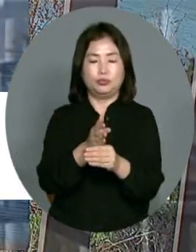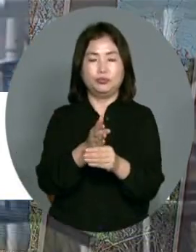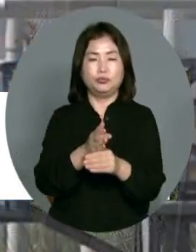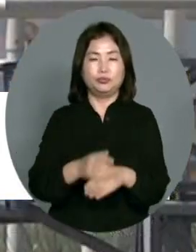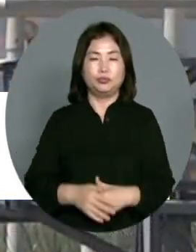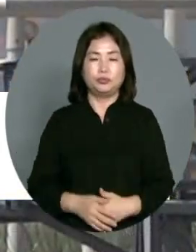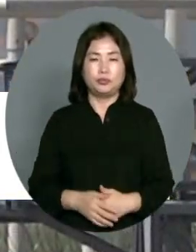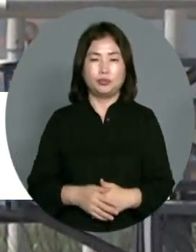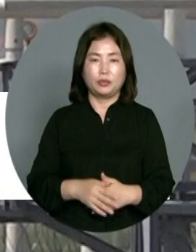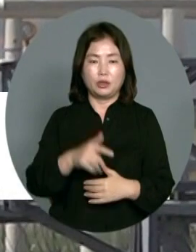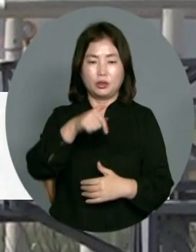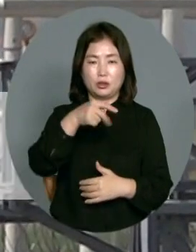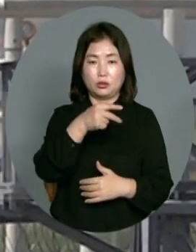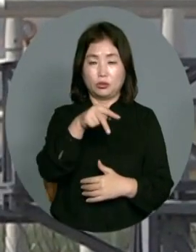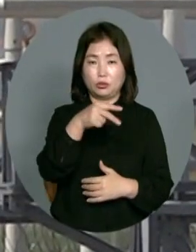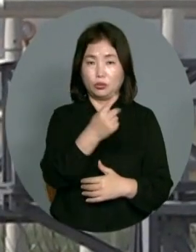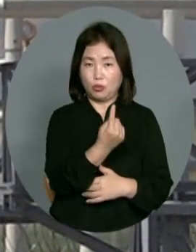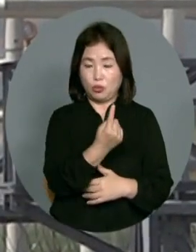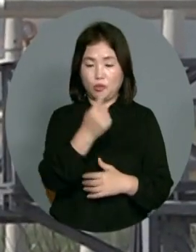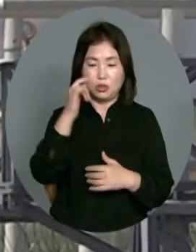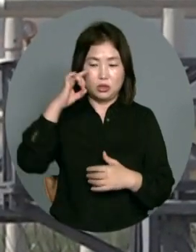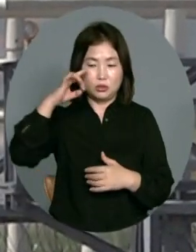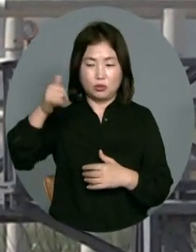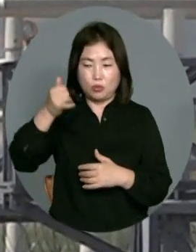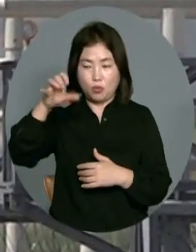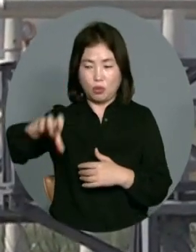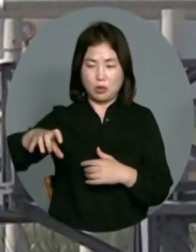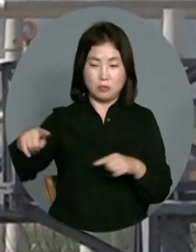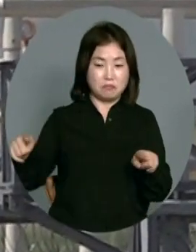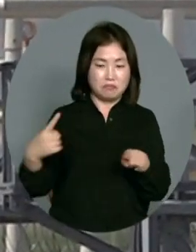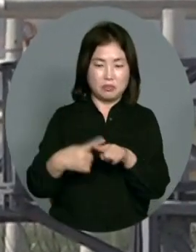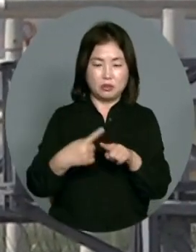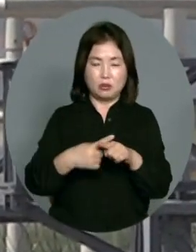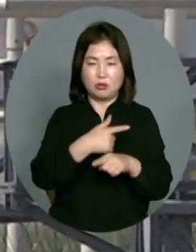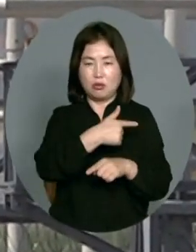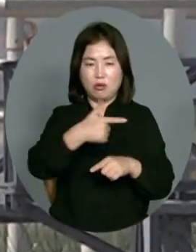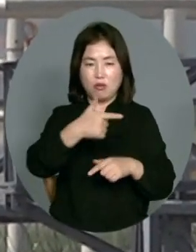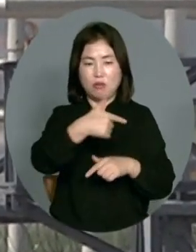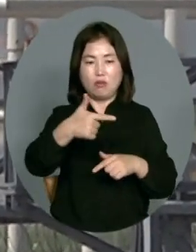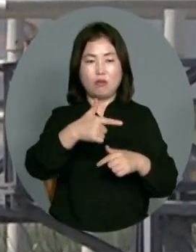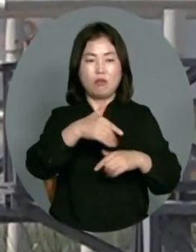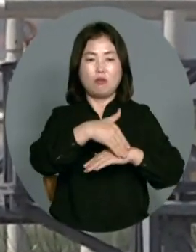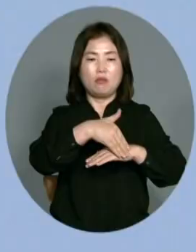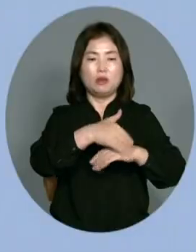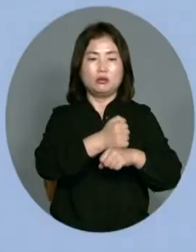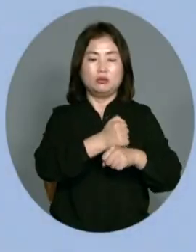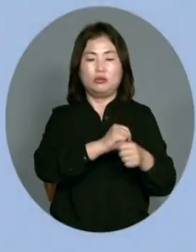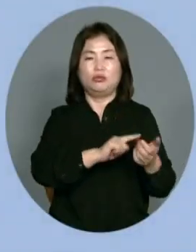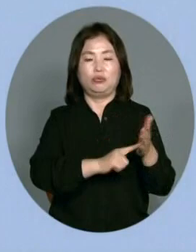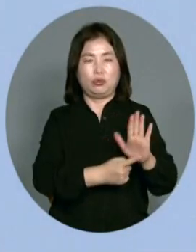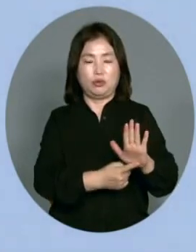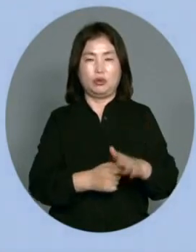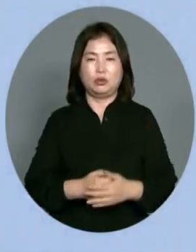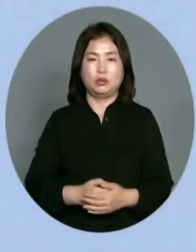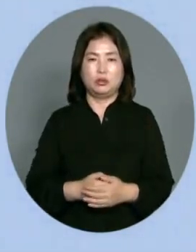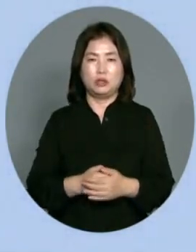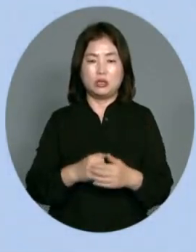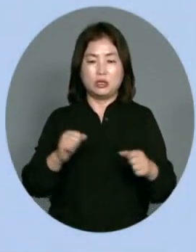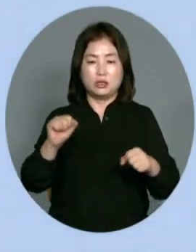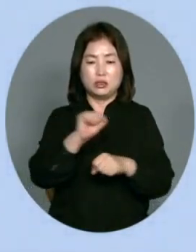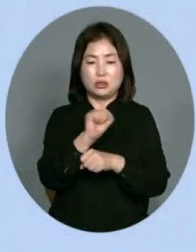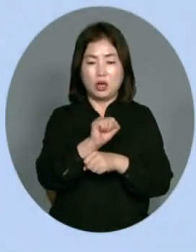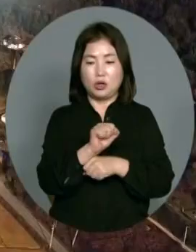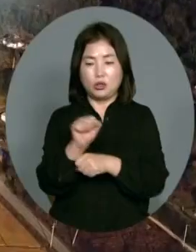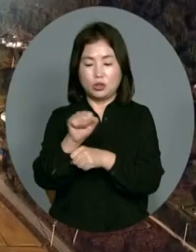있습니다. 가덕도 또한 인천공항의 버금가는 상당한 규모로 짓기를 계획했습니다. 차로 두세